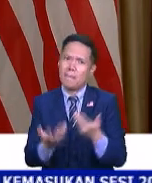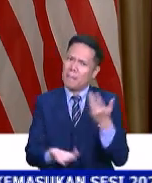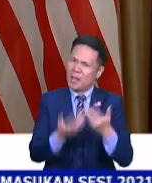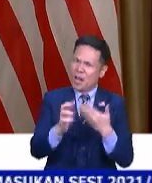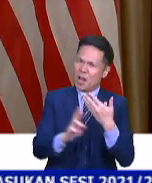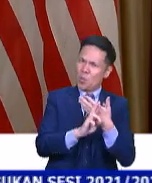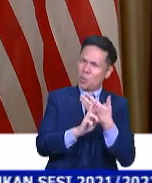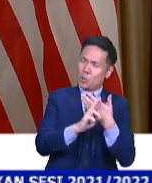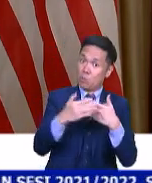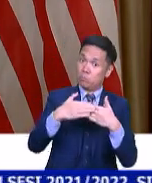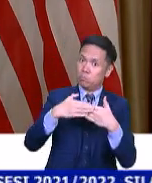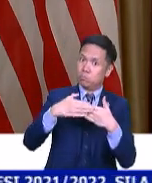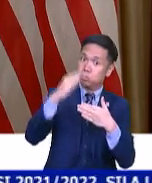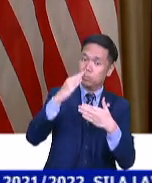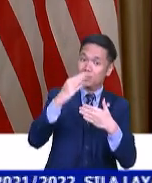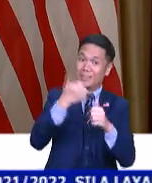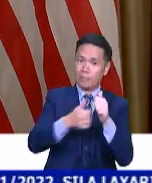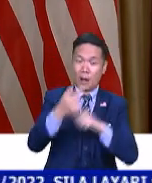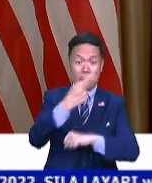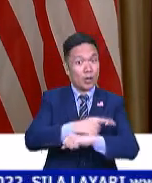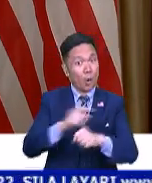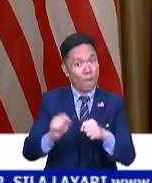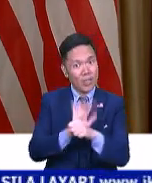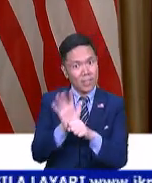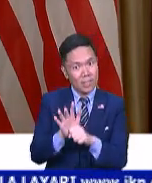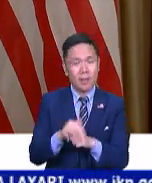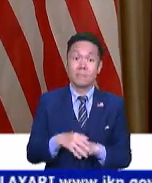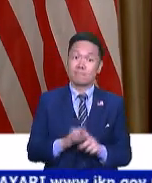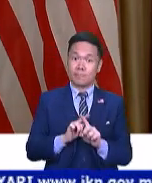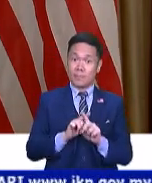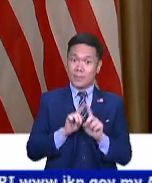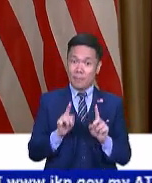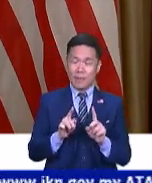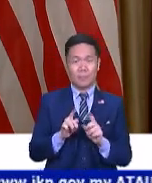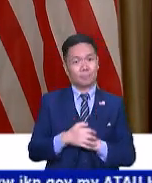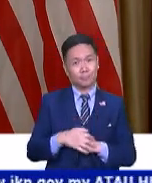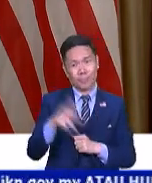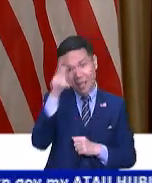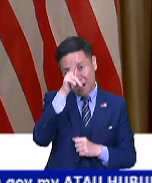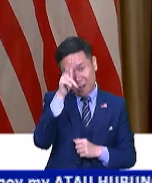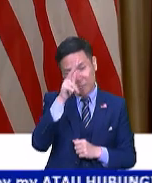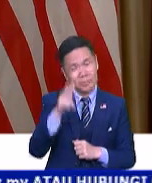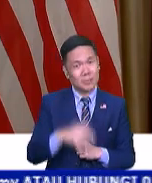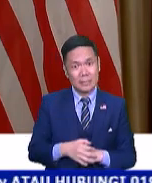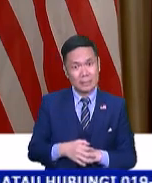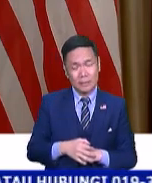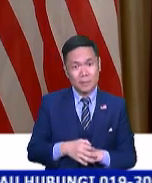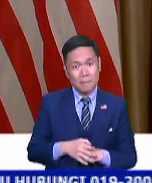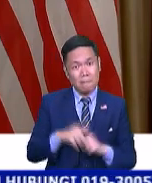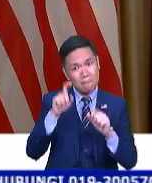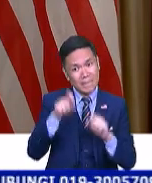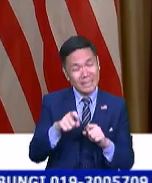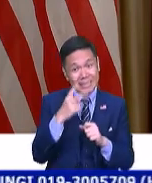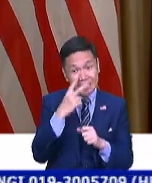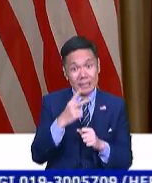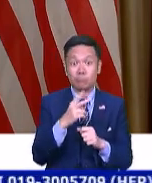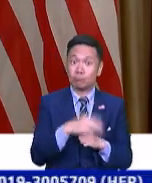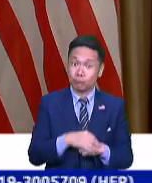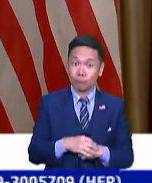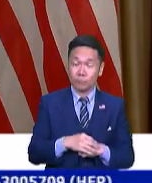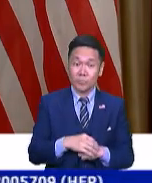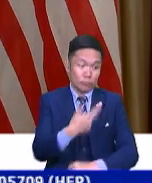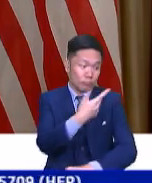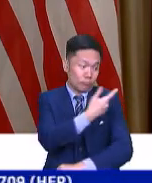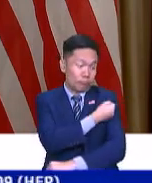bilangan kes harian namun kerajaan juga tidak boleh memandang ringan manfaat setelah